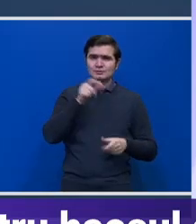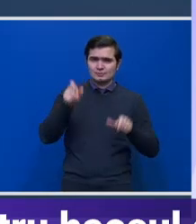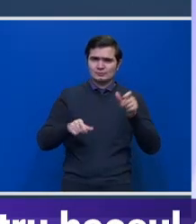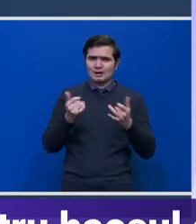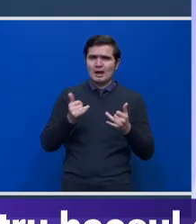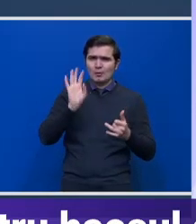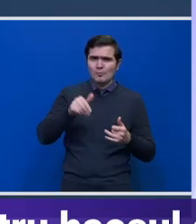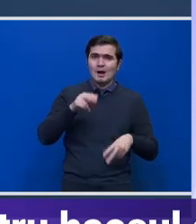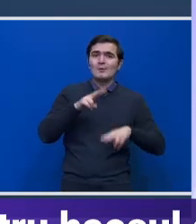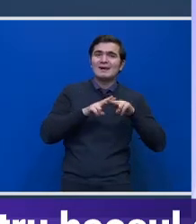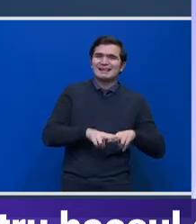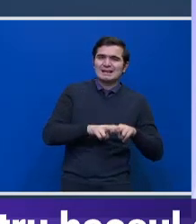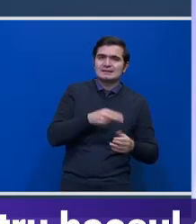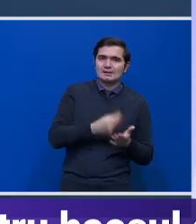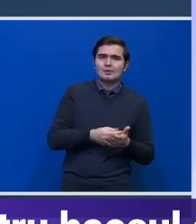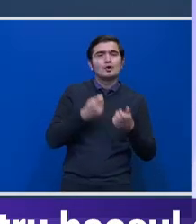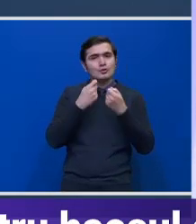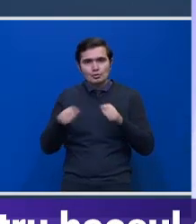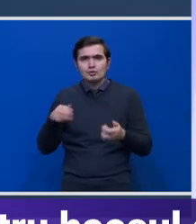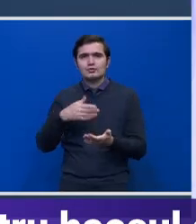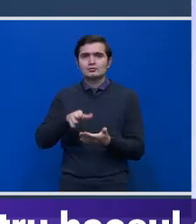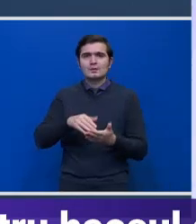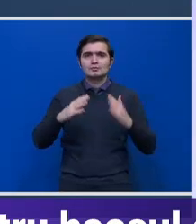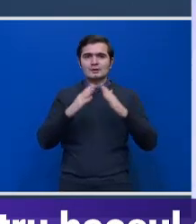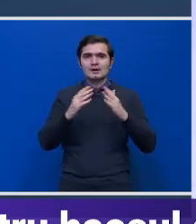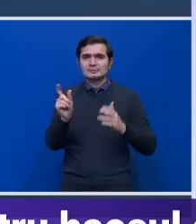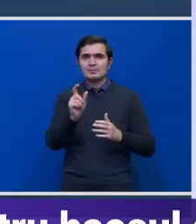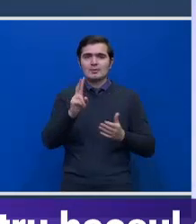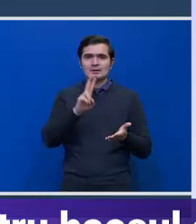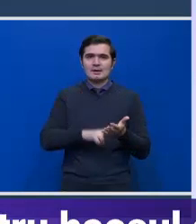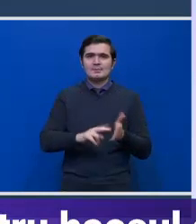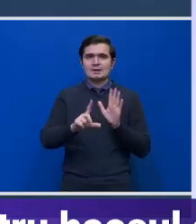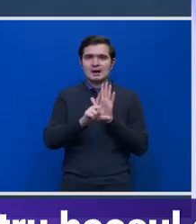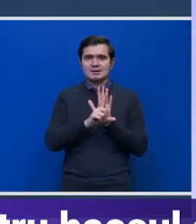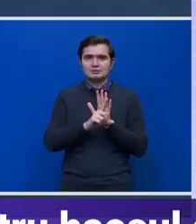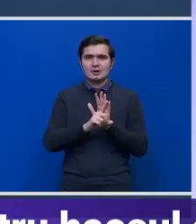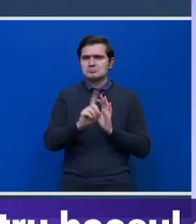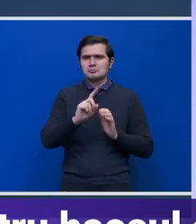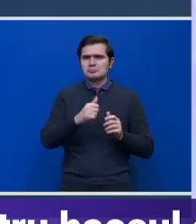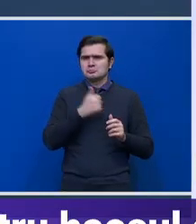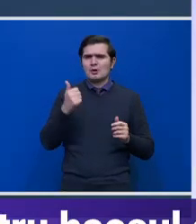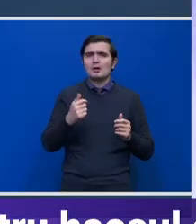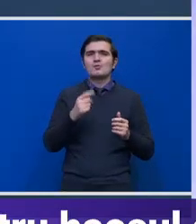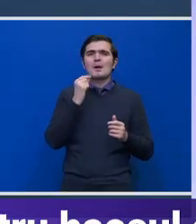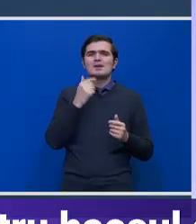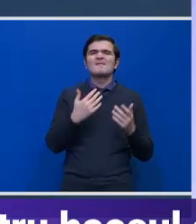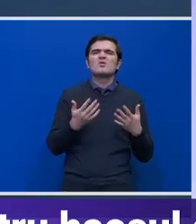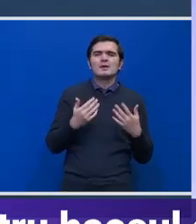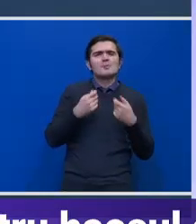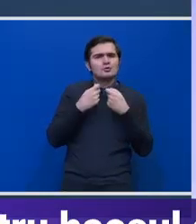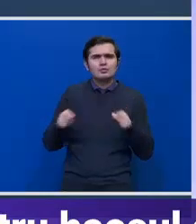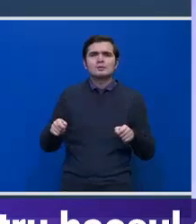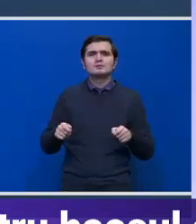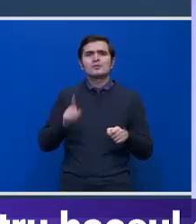facturilor? Toți consumatorii casnici pe perioada de aplicare a acestei legi, nu numai vulnerabili, deci toți consumatorii casnici vor